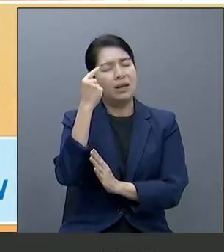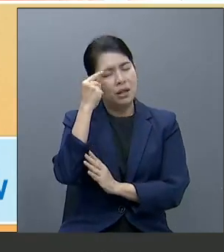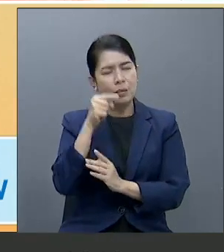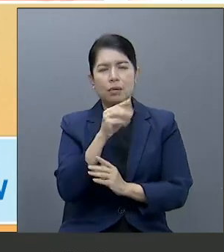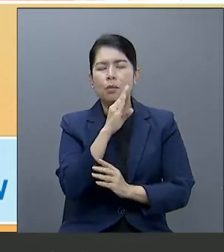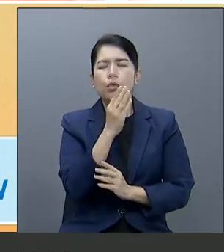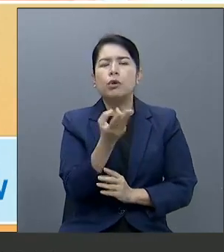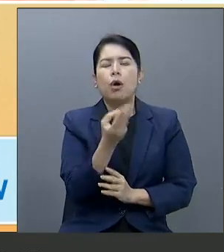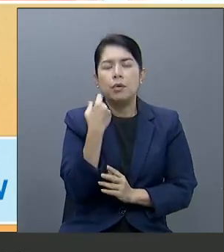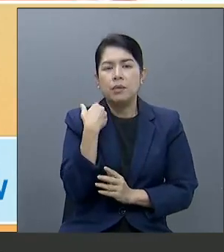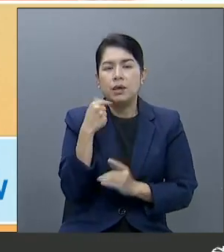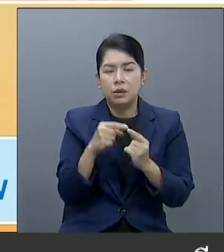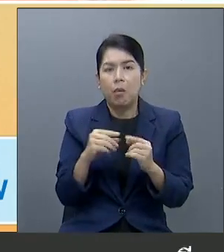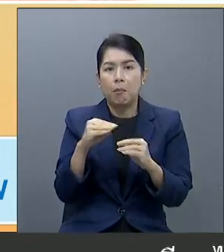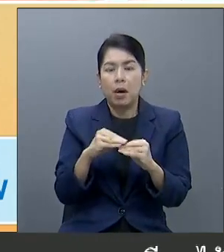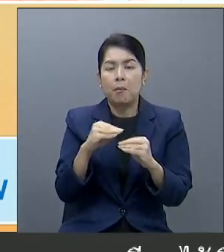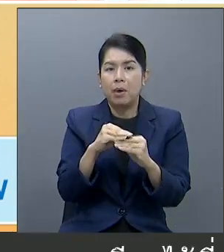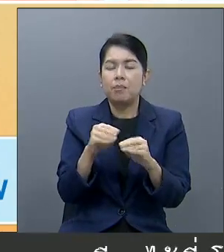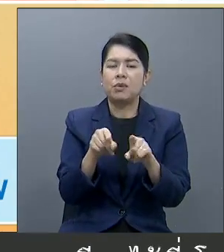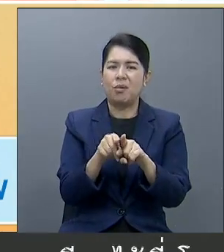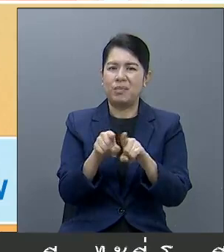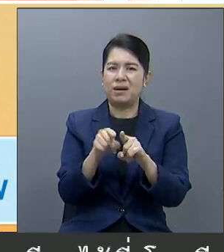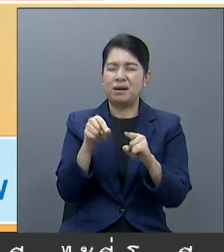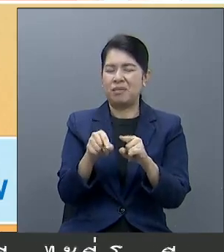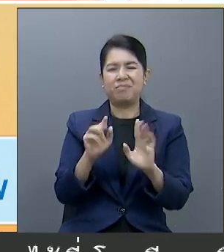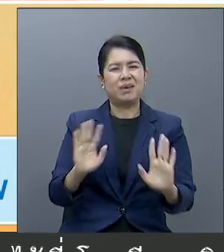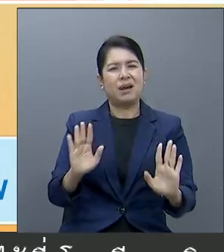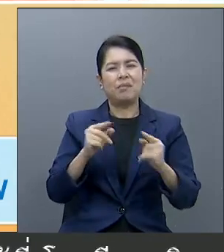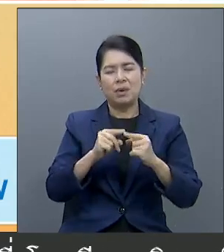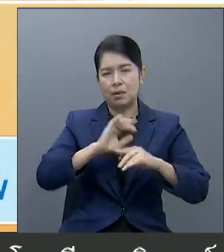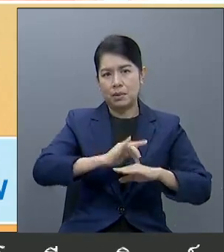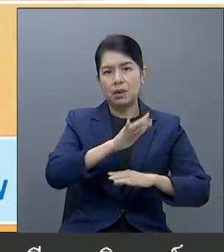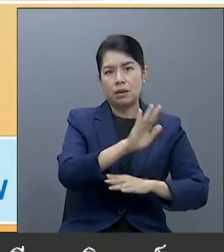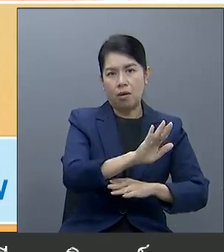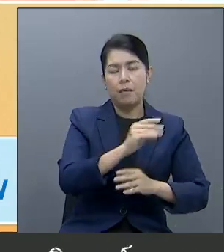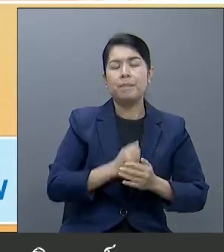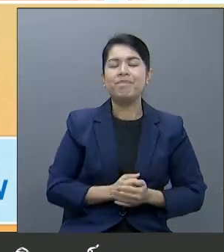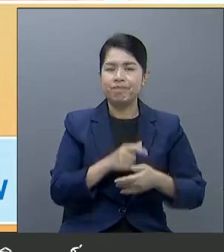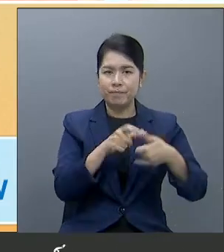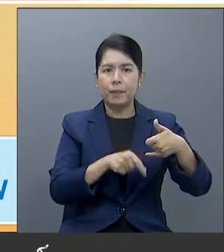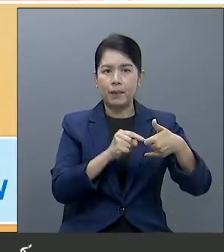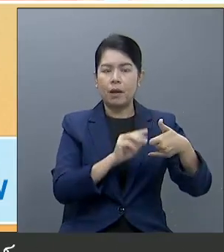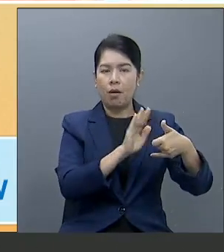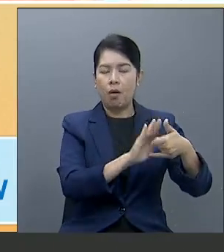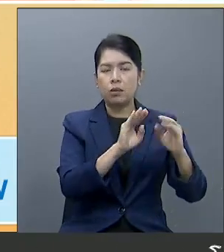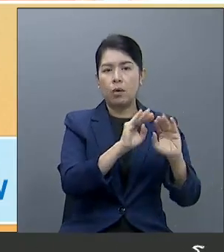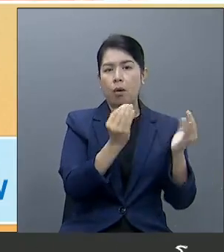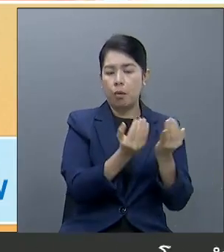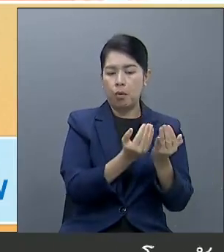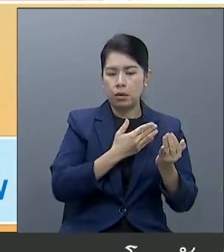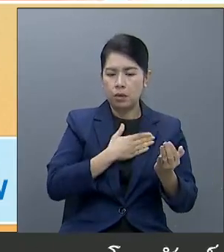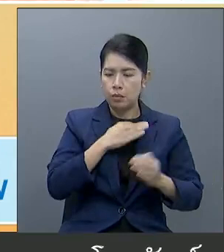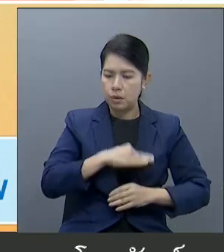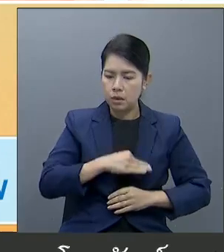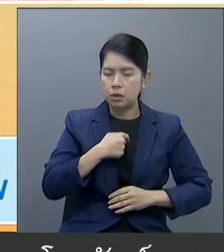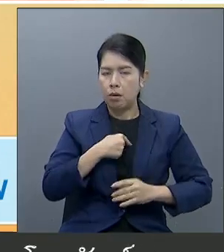ราก็เร่งไม่ได้เพราะว่าอย่างที่อาจารย์เล่าให้ฟังตอนต้นว่าเป็นเรื่องของการตัดสินใจส่วนบุคคลด้วยว่าแต่ละครอบครัวมีความพร้อมมากน้อย